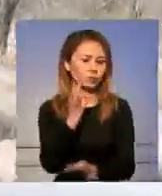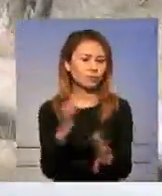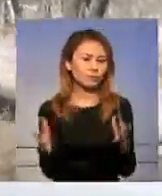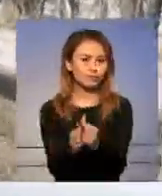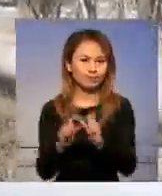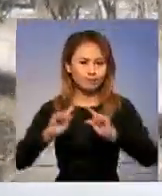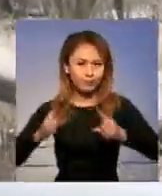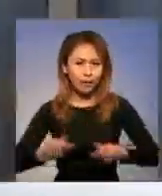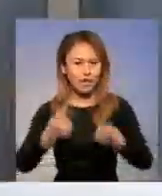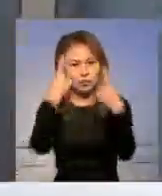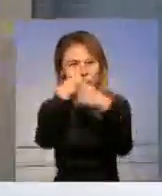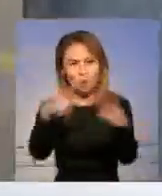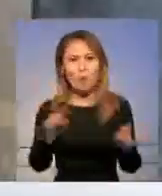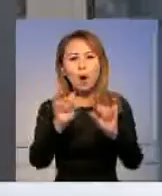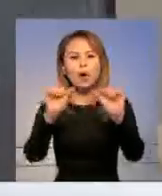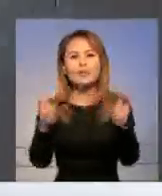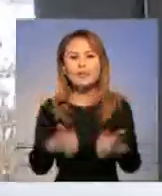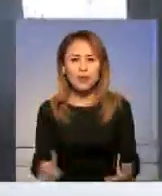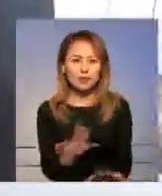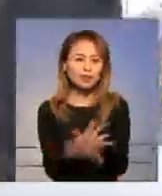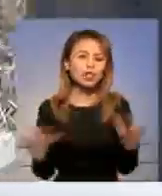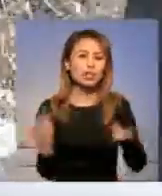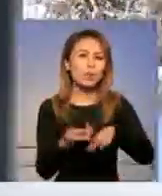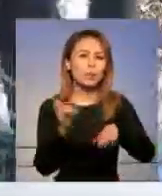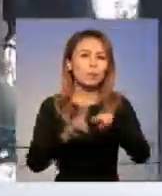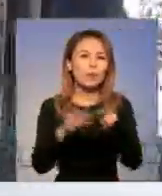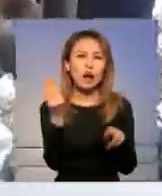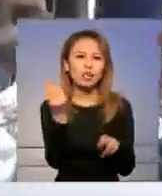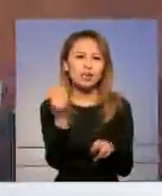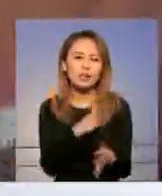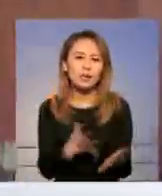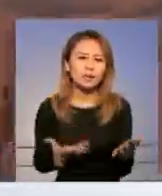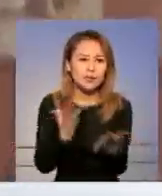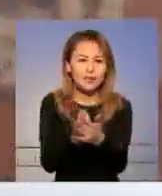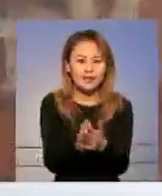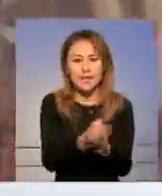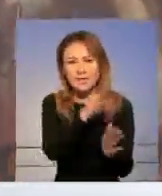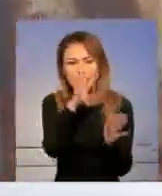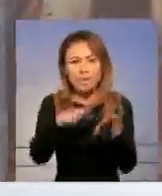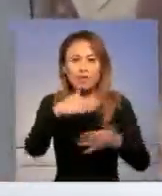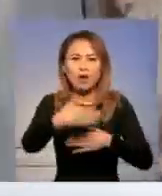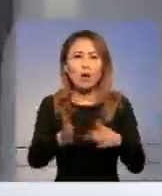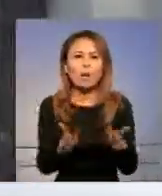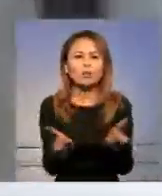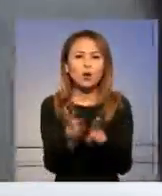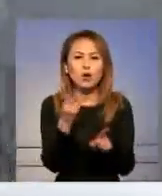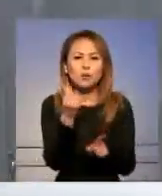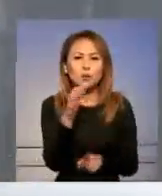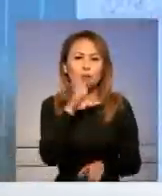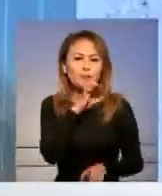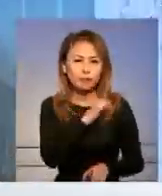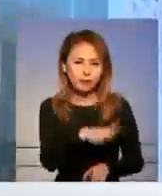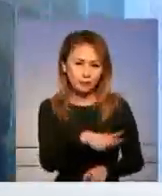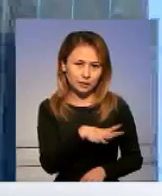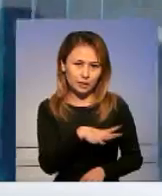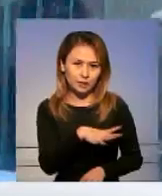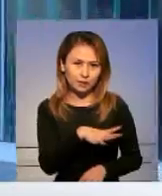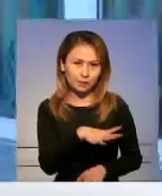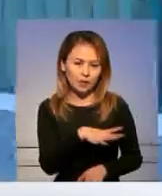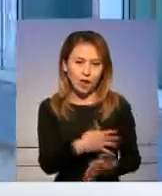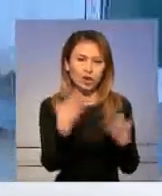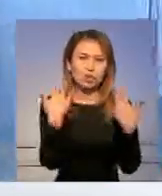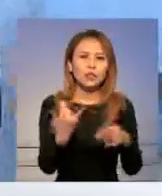түскен. Ресми мәліметке сүйенсек, күдіктілер түн ішінде кеңсеге кіріп, ақша салынған сейфті бұзып, қомақты қаржы қалтаға басып тайып